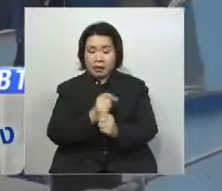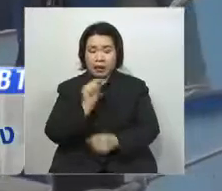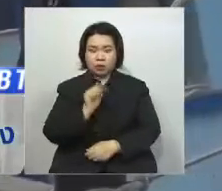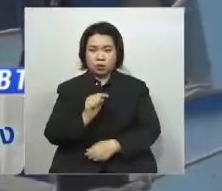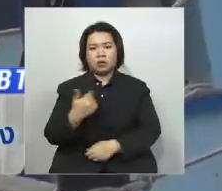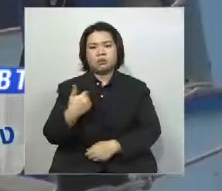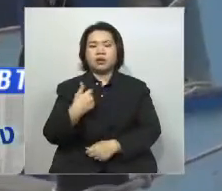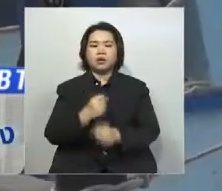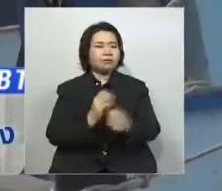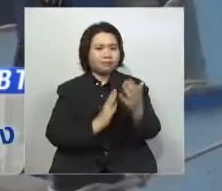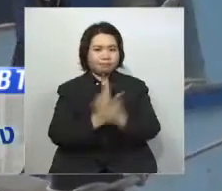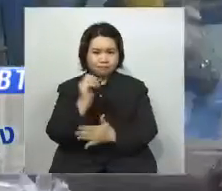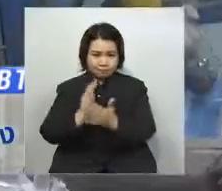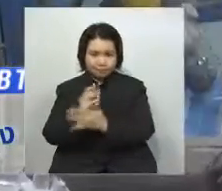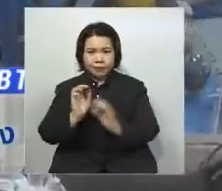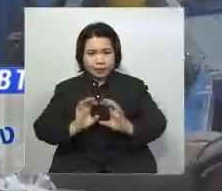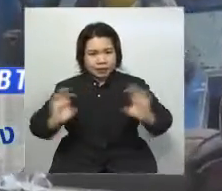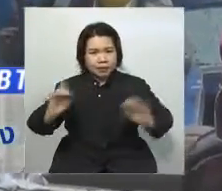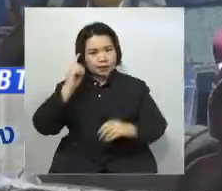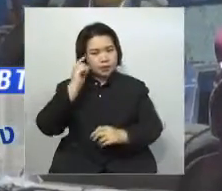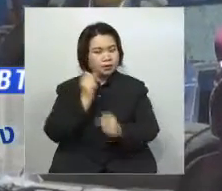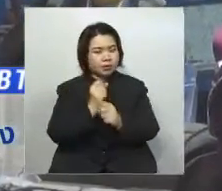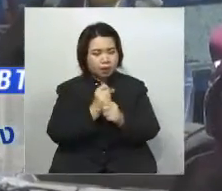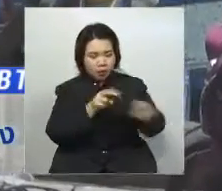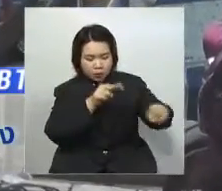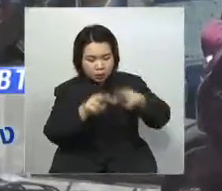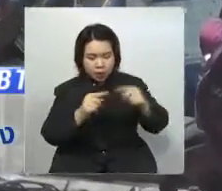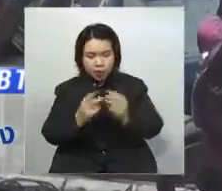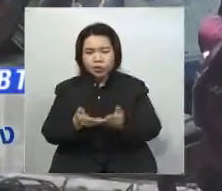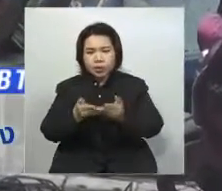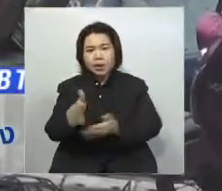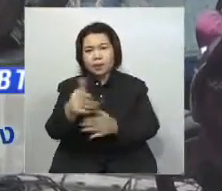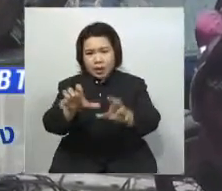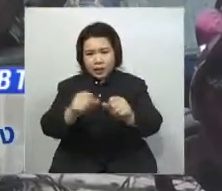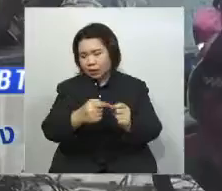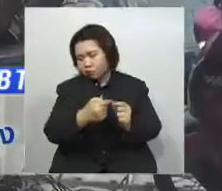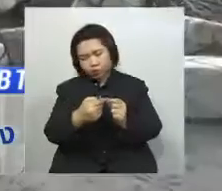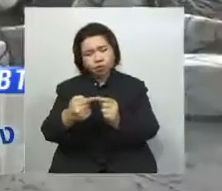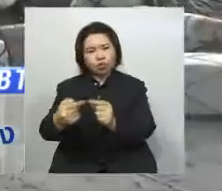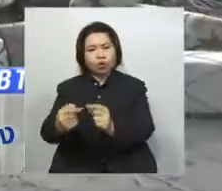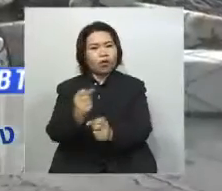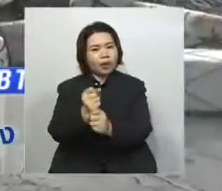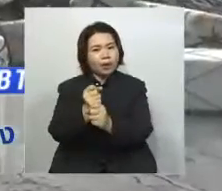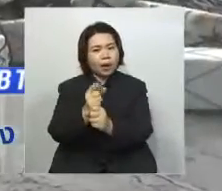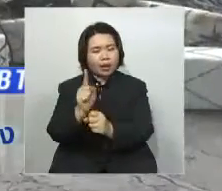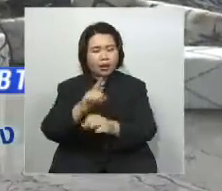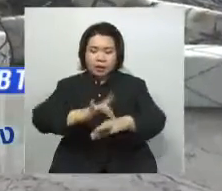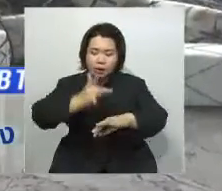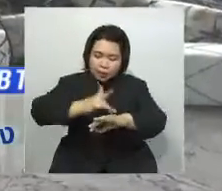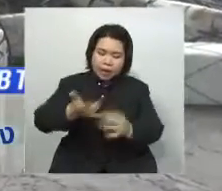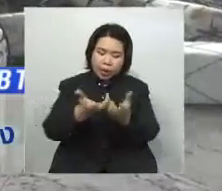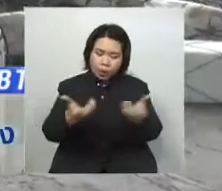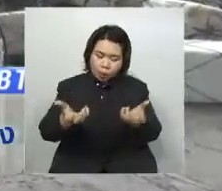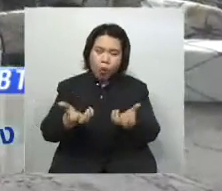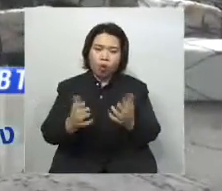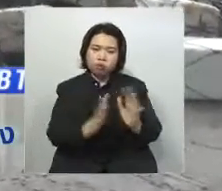นี้ประสบผลสำเร็จรัฐบาลจะเดินหน้าดูแลภาคการประมงของไทยอย่างต่อเนื่องควบคู่กับการดูแลทรัพยากรธรร